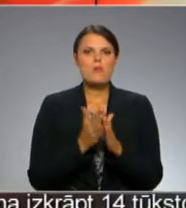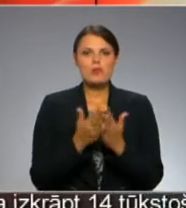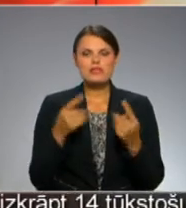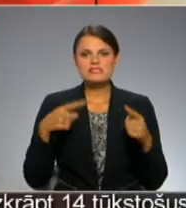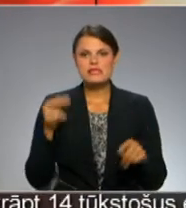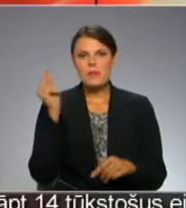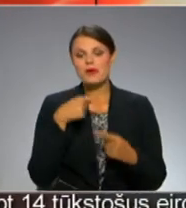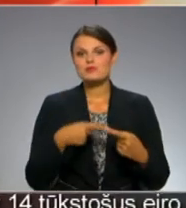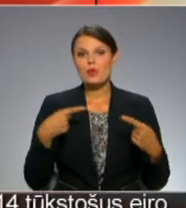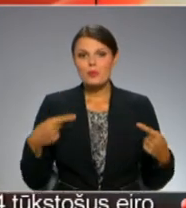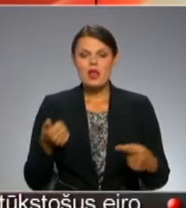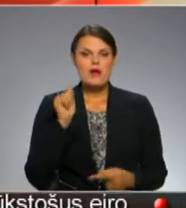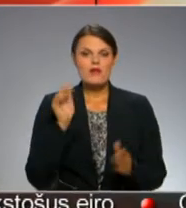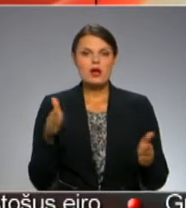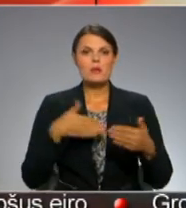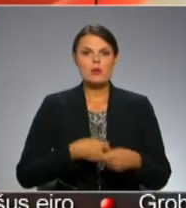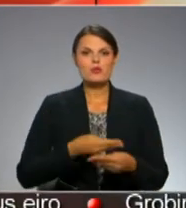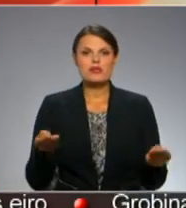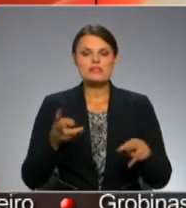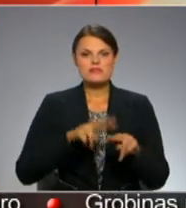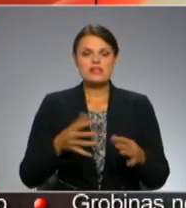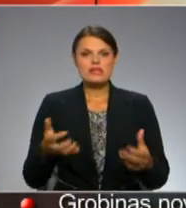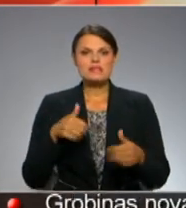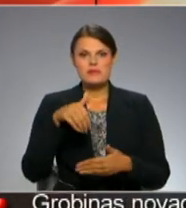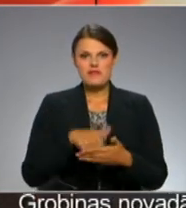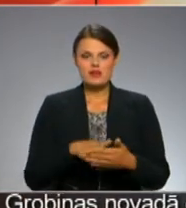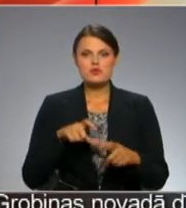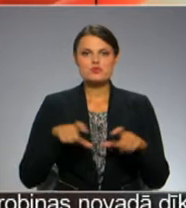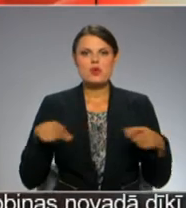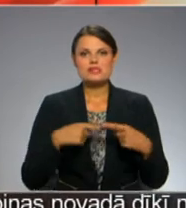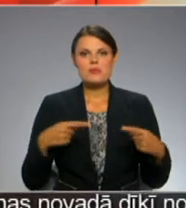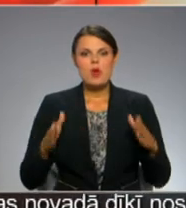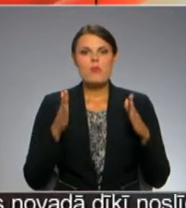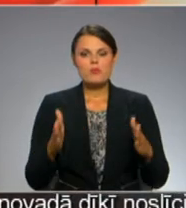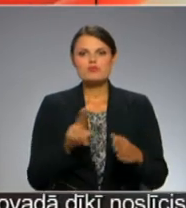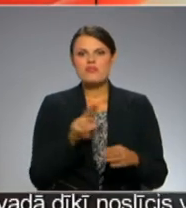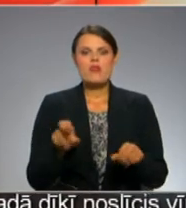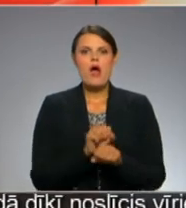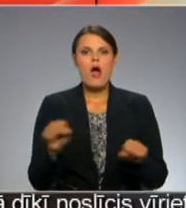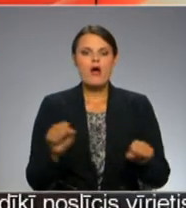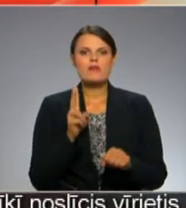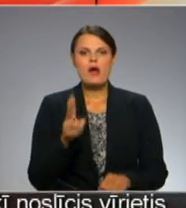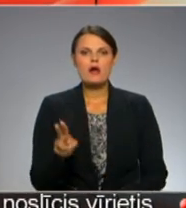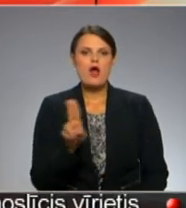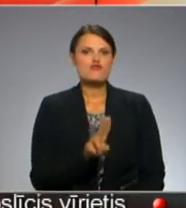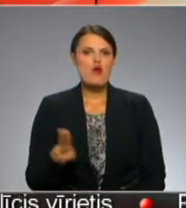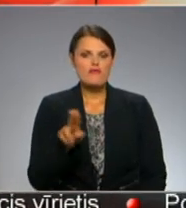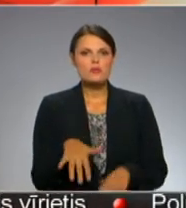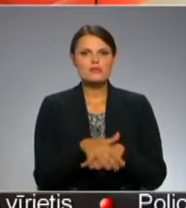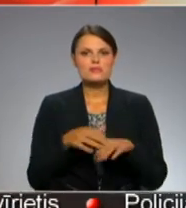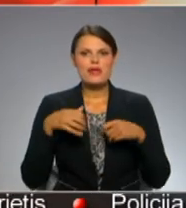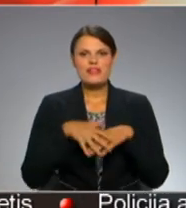mācību piedarumiem. Vakar paku izdevas vietās gan saņemta vēstule, ka skolas piedarumi būšot neātrāk kā novembrī, jo